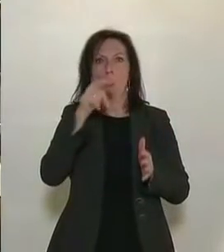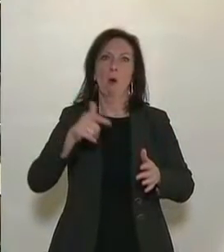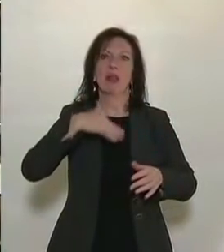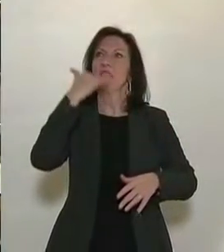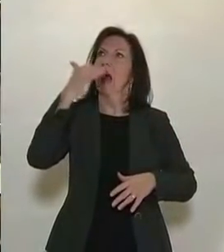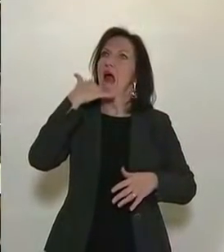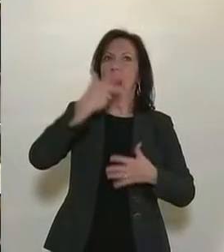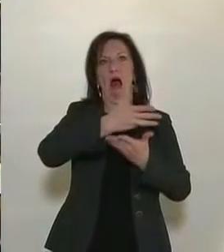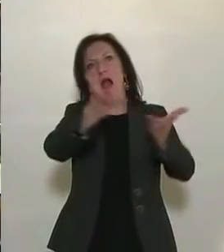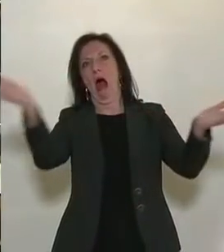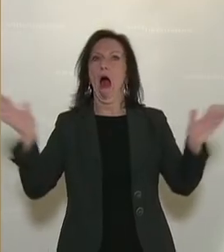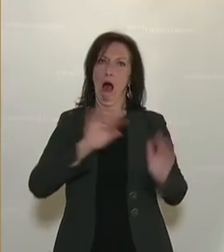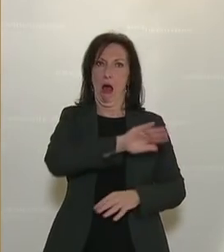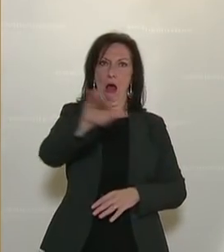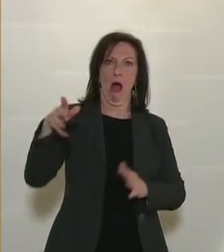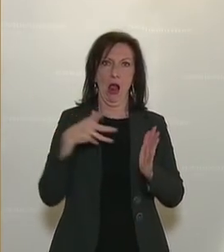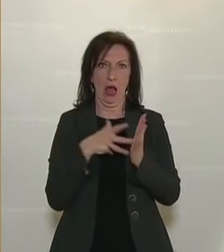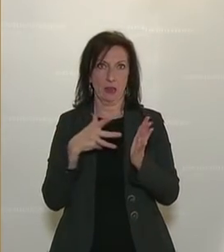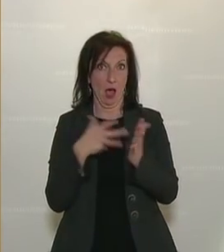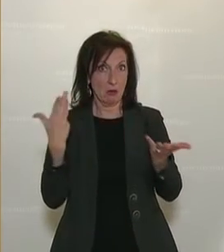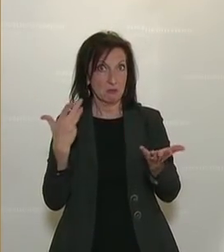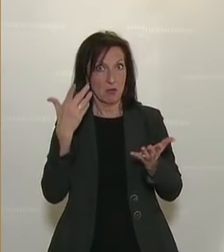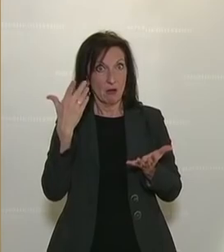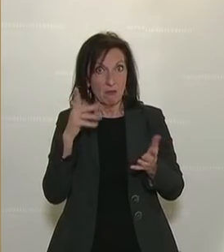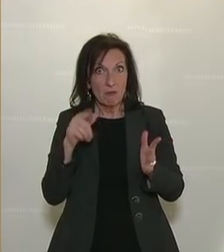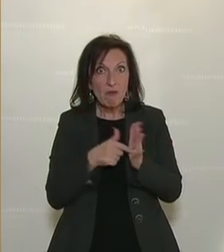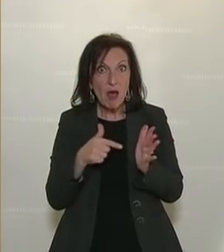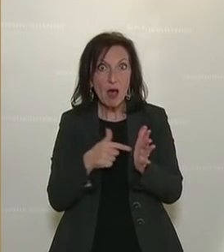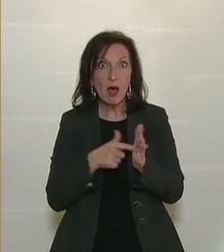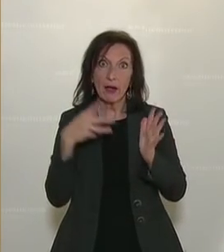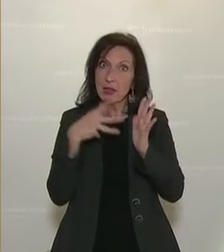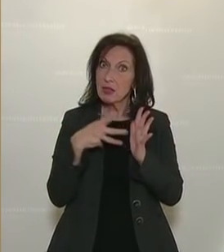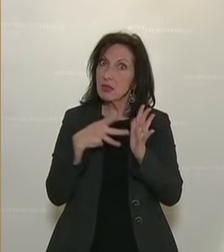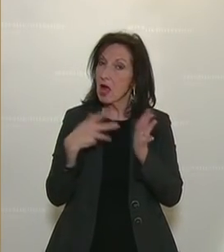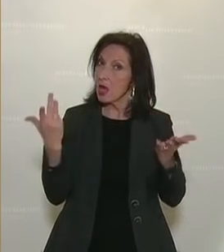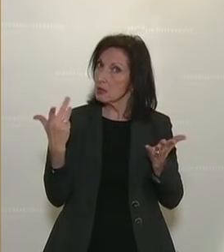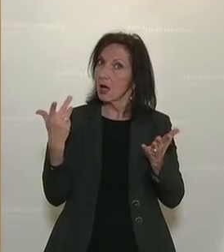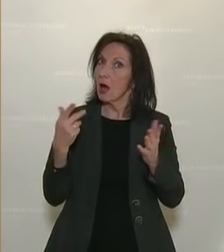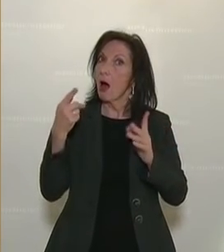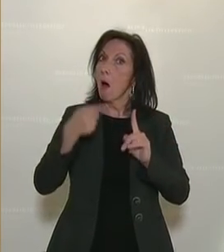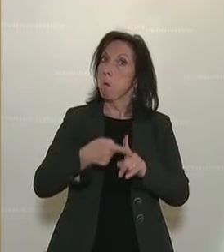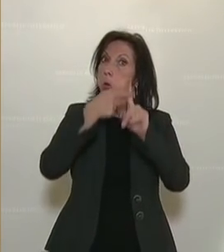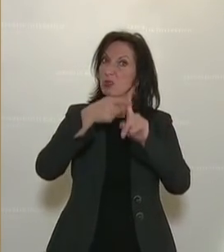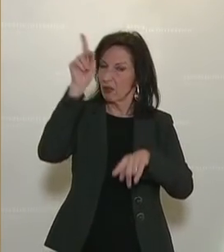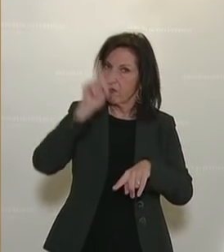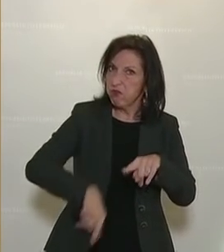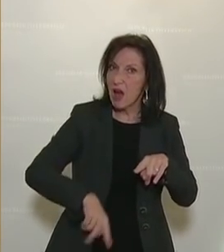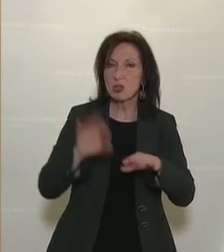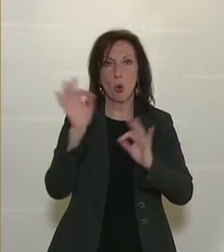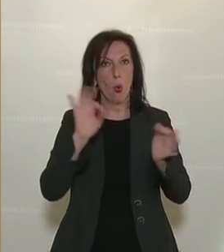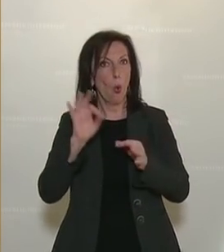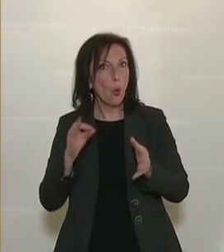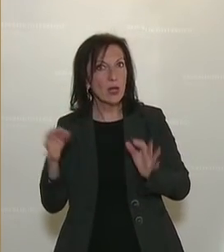falschen positiven Tests, ist schlecht für die falsch positiv Getesteten und deren Kontaktpersonen. Es führt aber auch zu falsch negativen